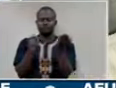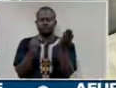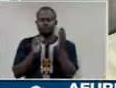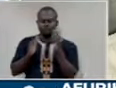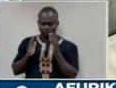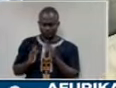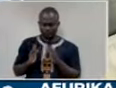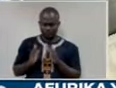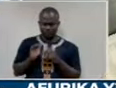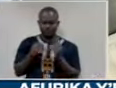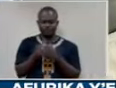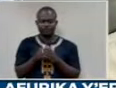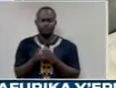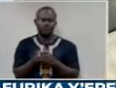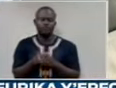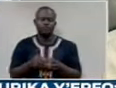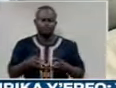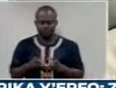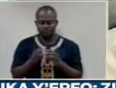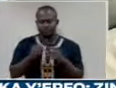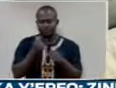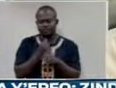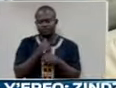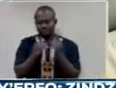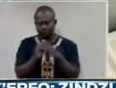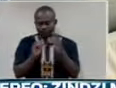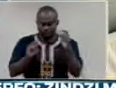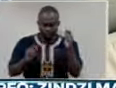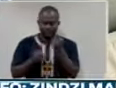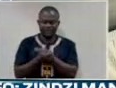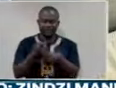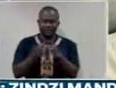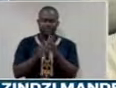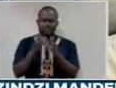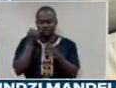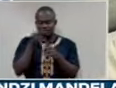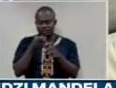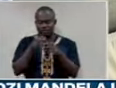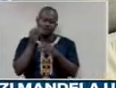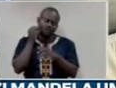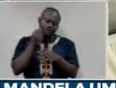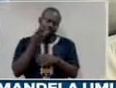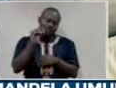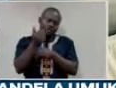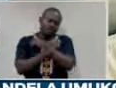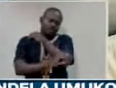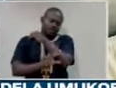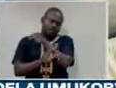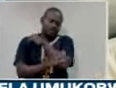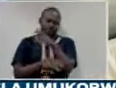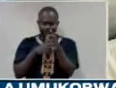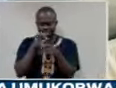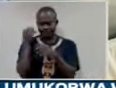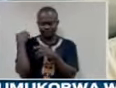discipline yayo irahinduka nuko twari ubuzima bwawe bigahinduka kandi iyo wavuye mu rugo ukajya hanze y'igihugu hari